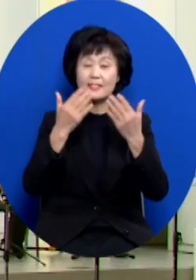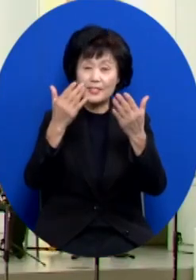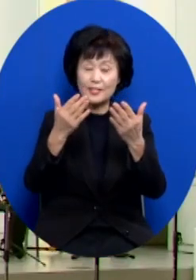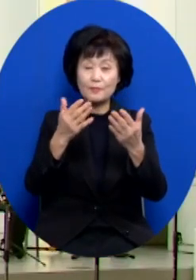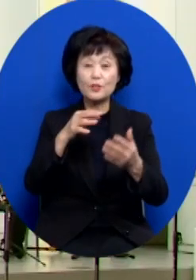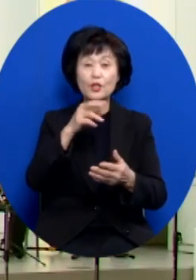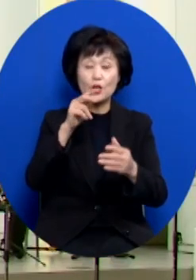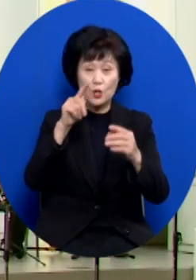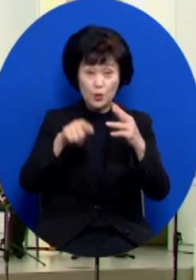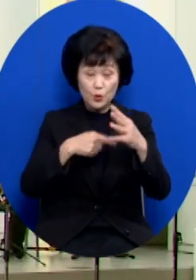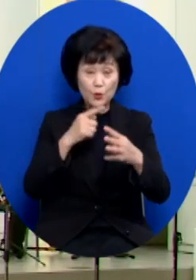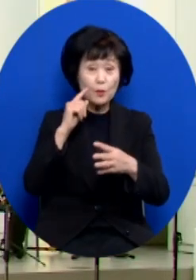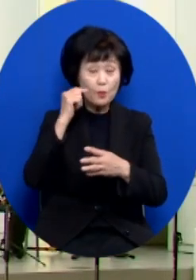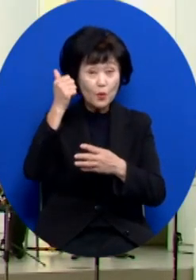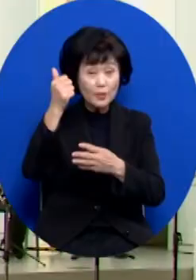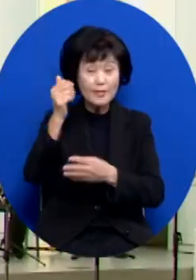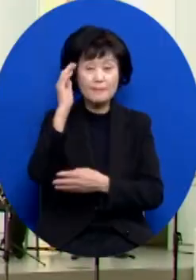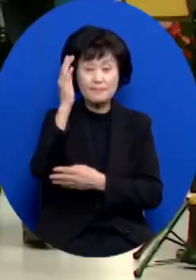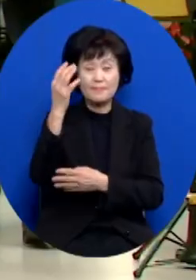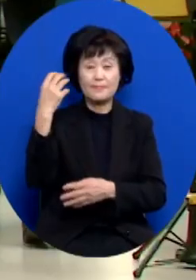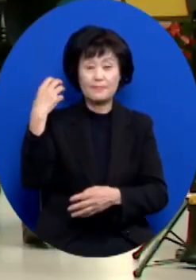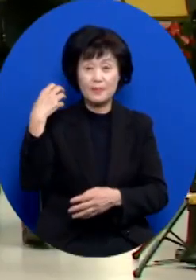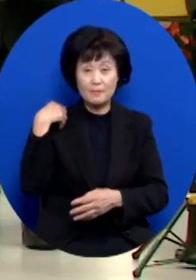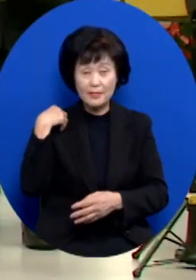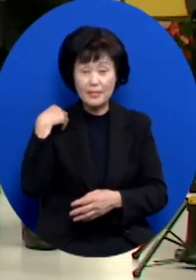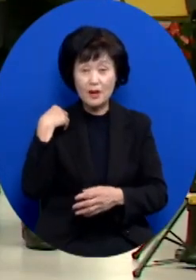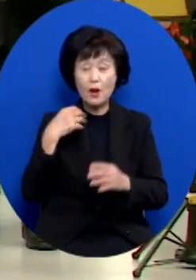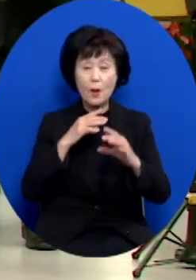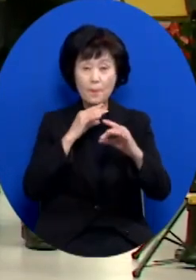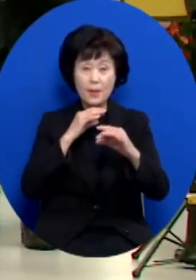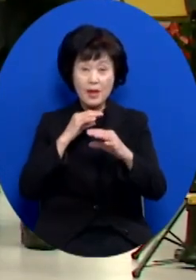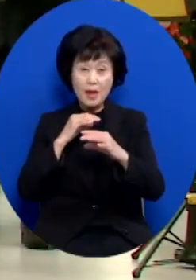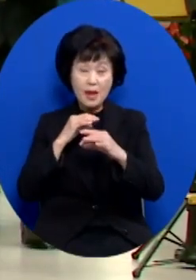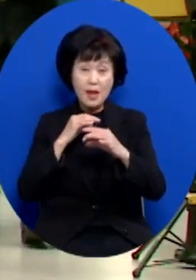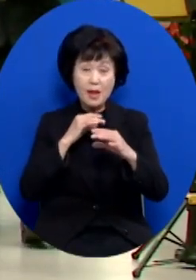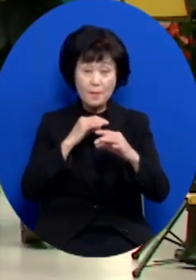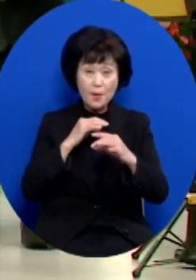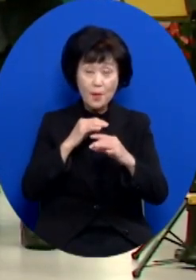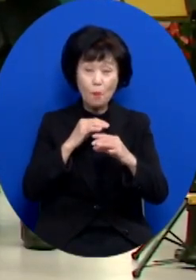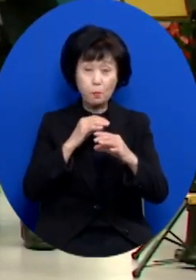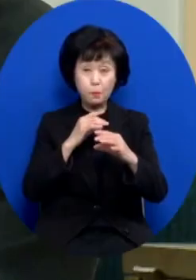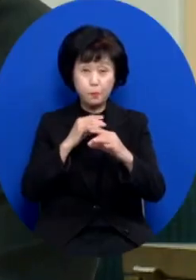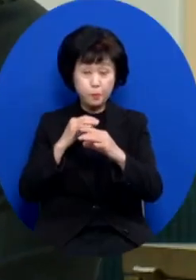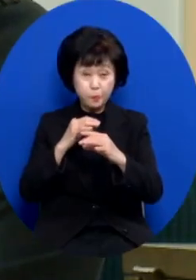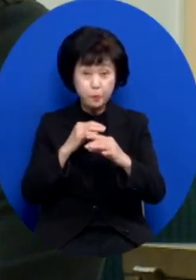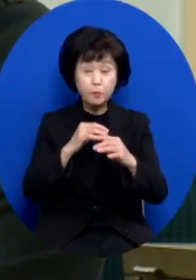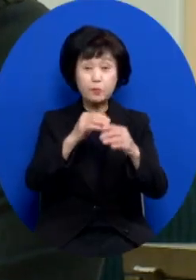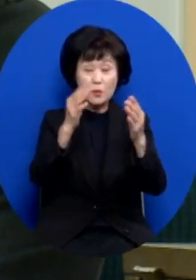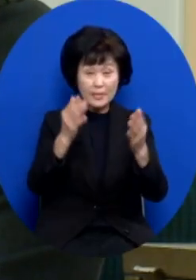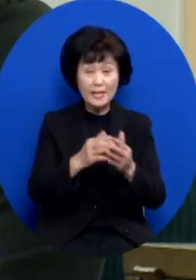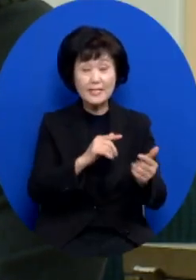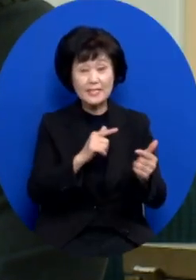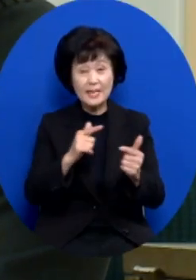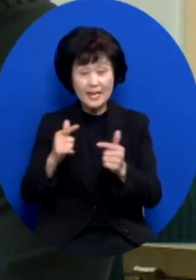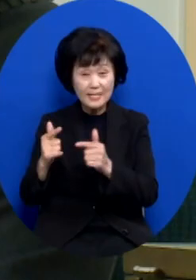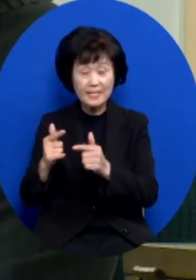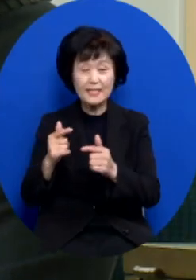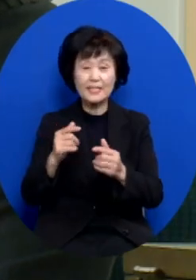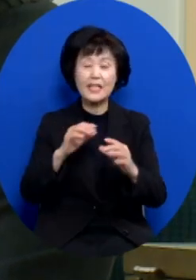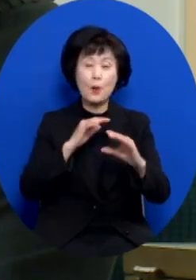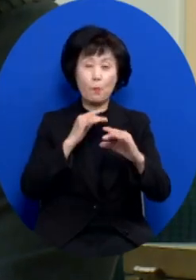목사가 설교를 전했고 주빌란트 색소폰 선교회가 무대에 올라 3부에 걸쳐 성가곡과 성탄 캐롤 등 색소폰 합주를